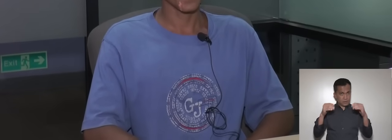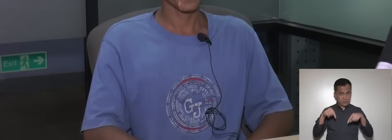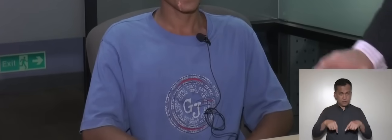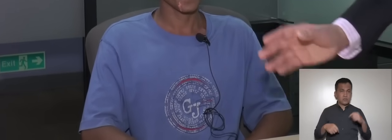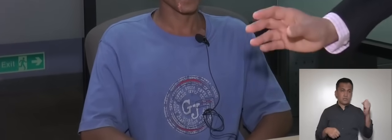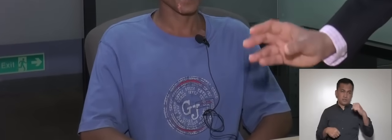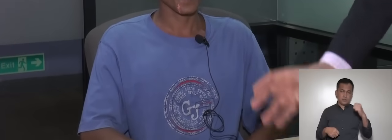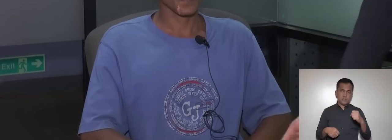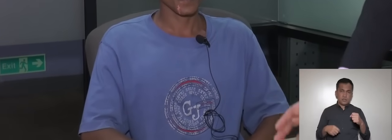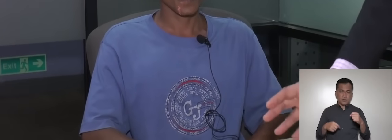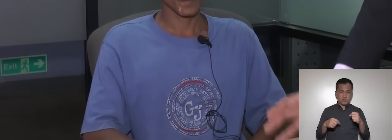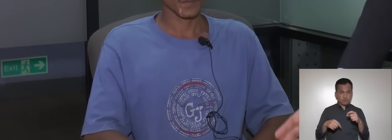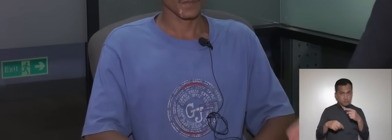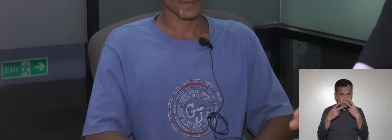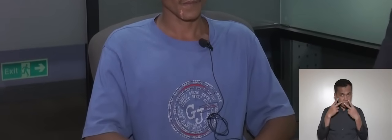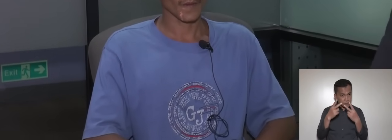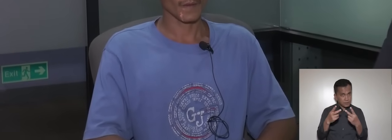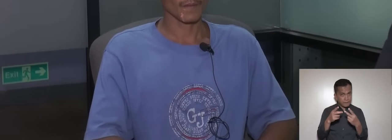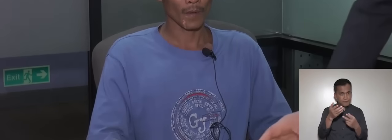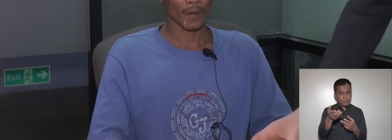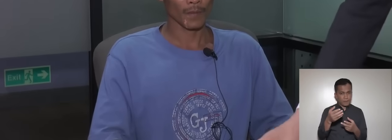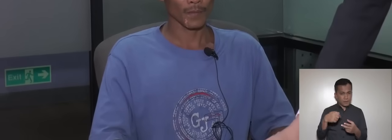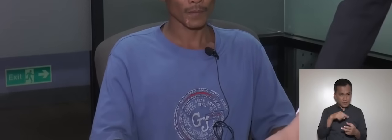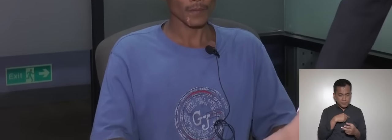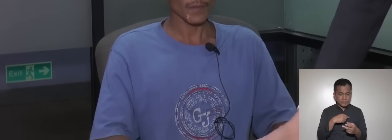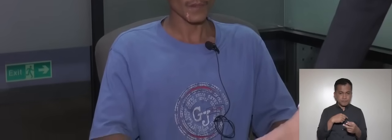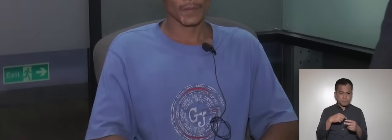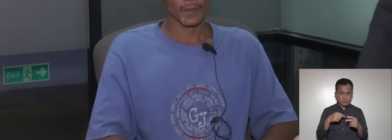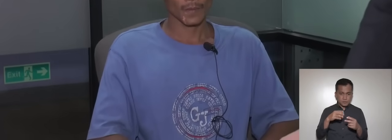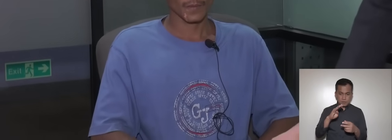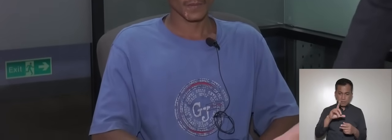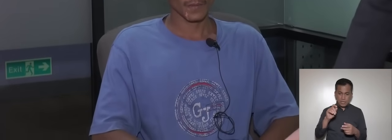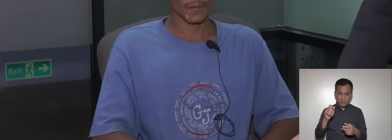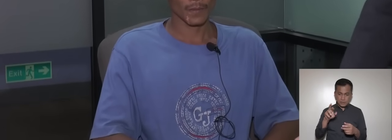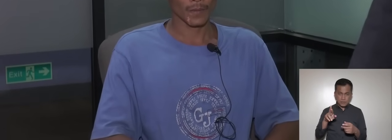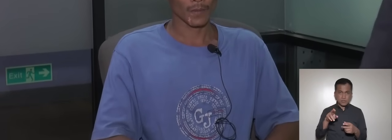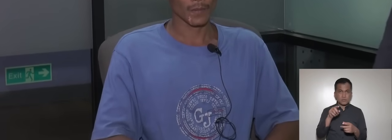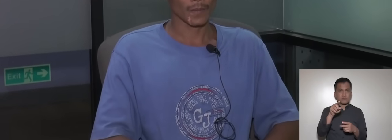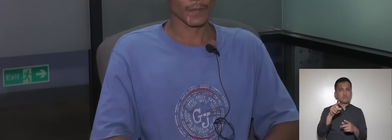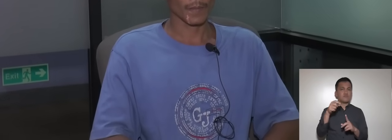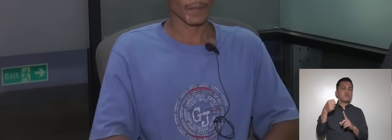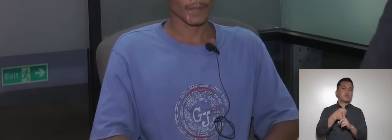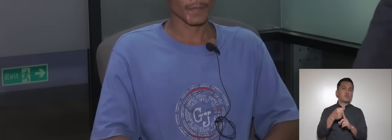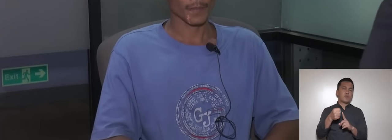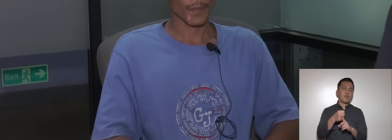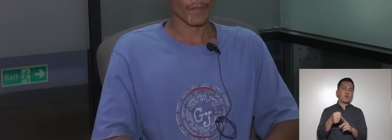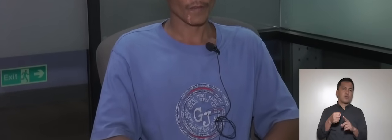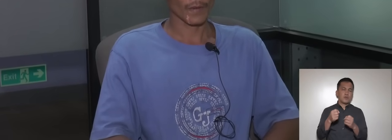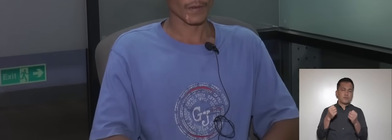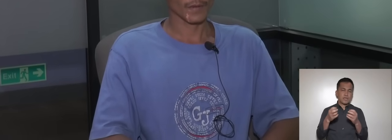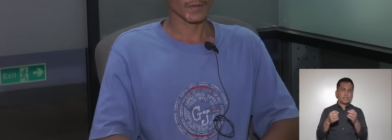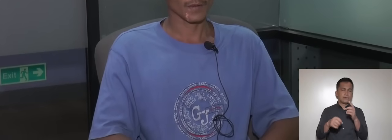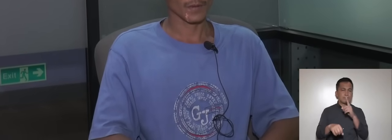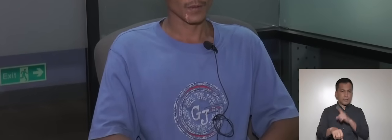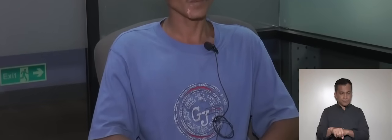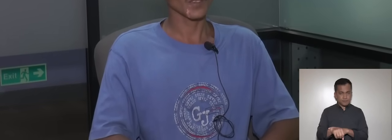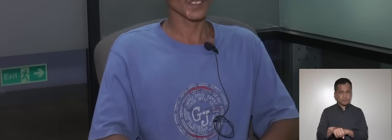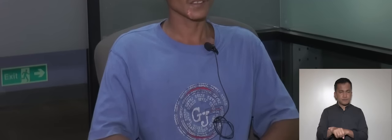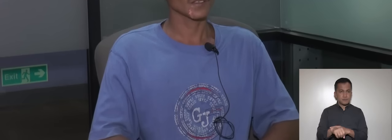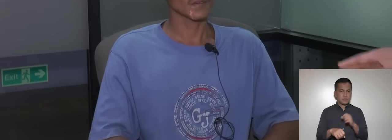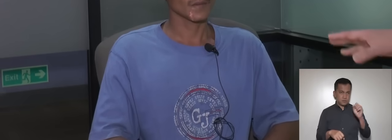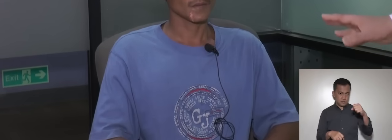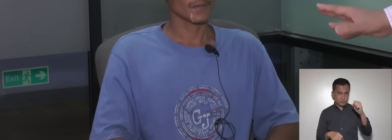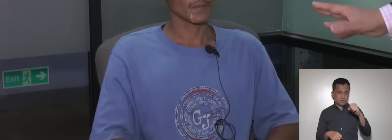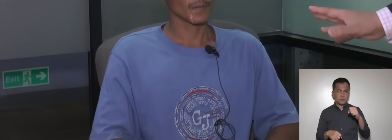opo. Ano? Kasi sa oras na makita namin sa blotter na siya ay binubugbog mo at maraming beses palalo na. Opo,